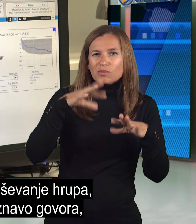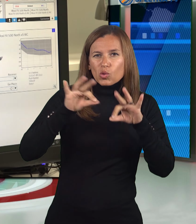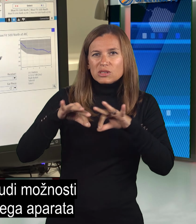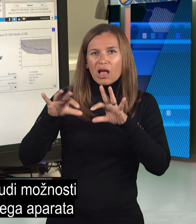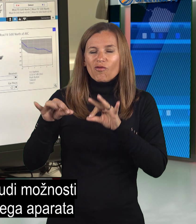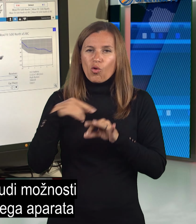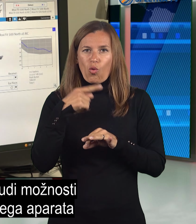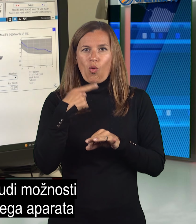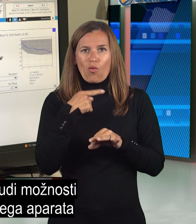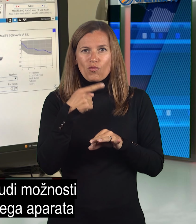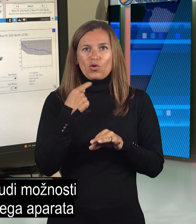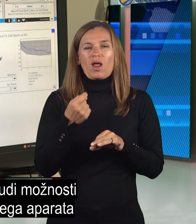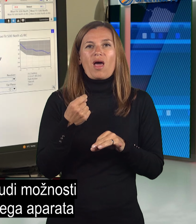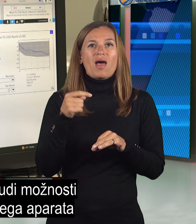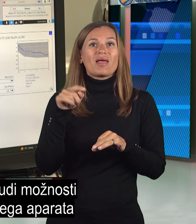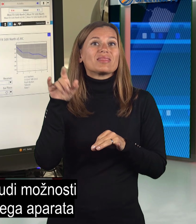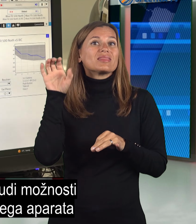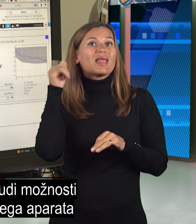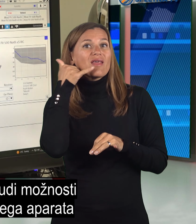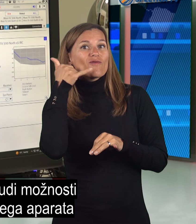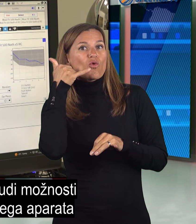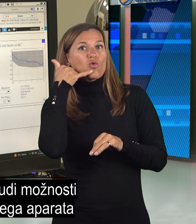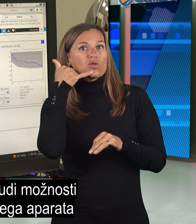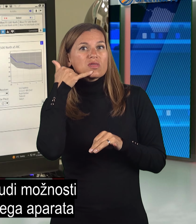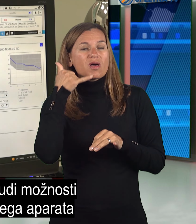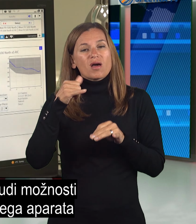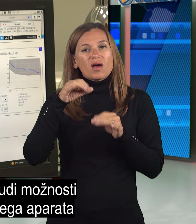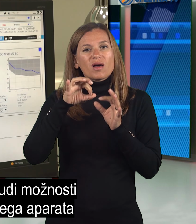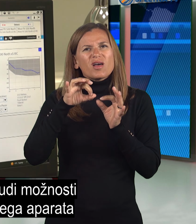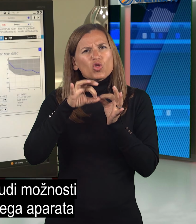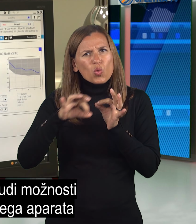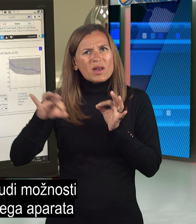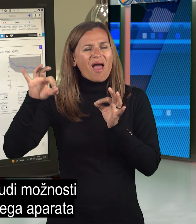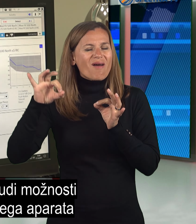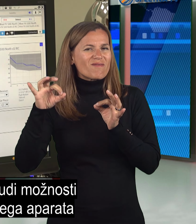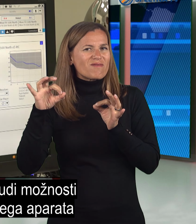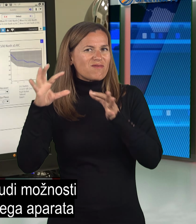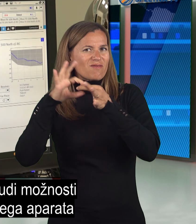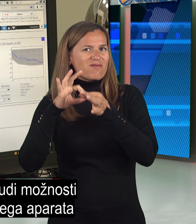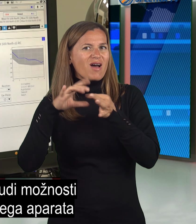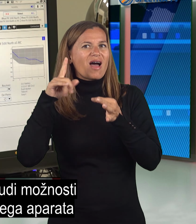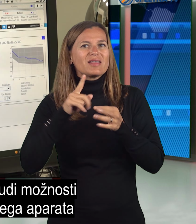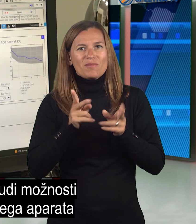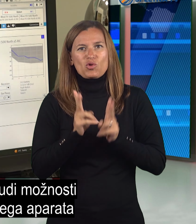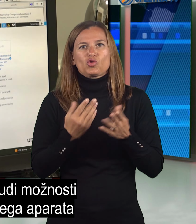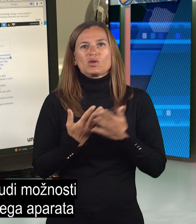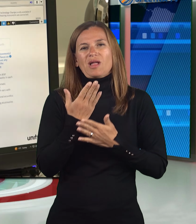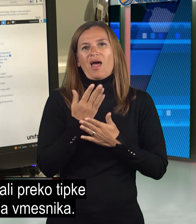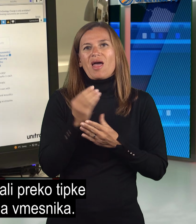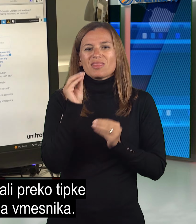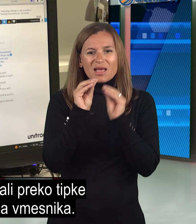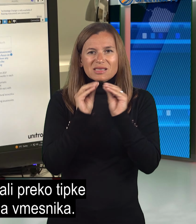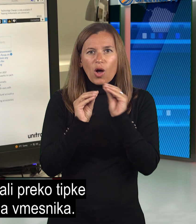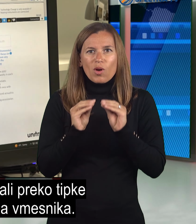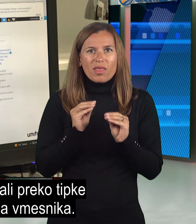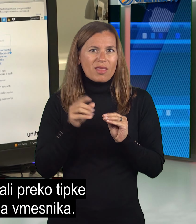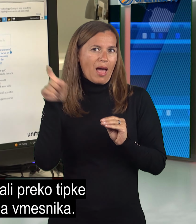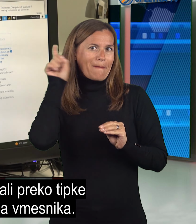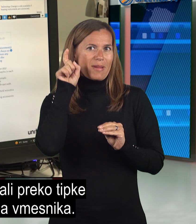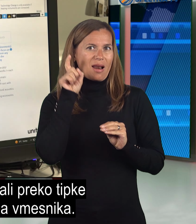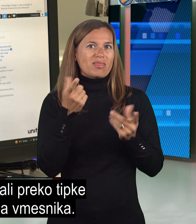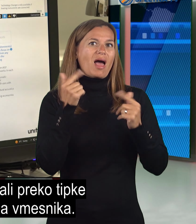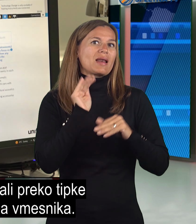govora, telefonsko tuljavo in tudi možnosti za nastavljanje slušnega aparata,